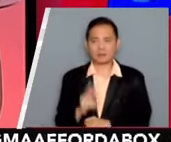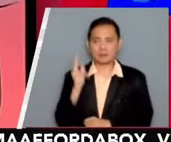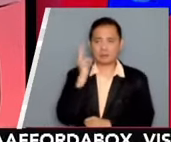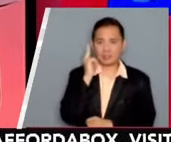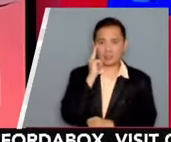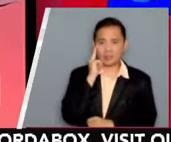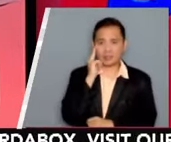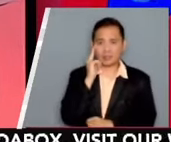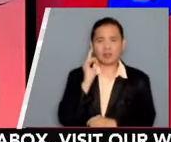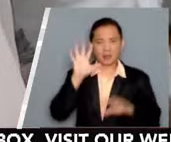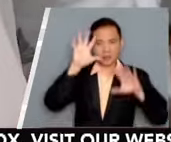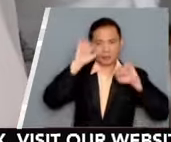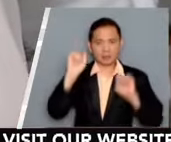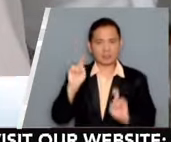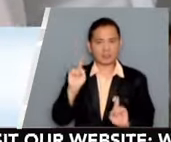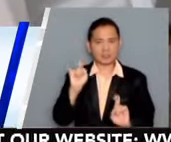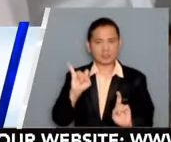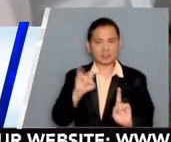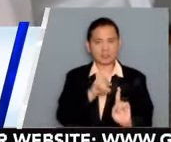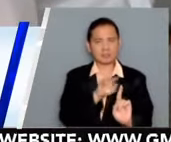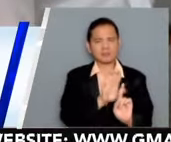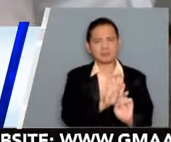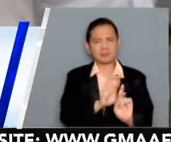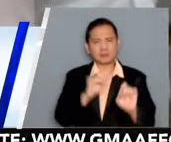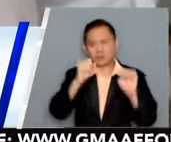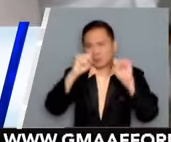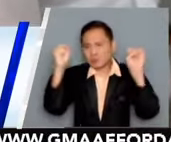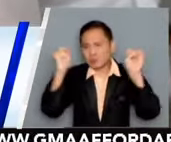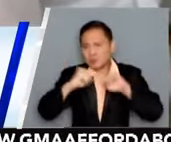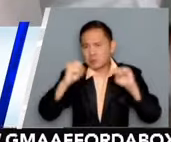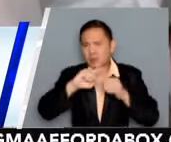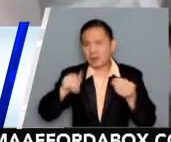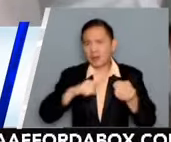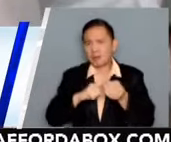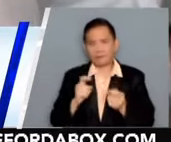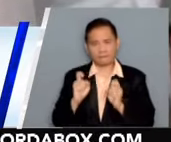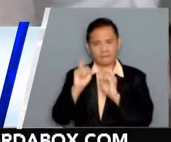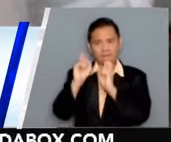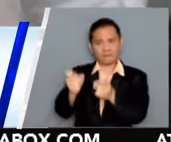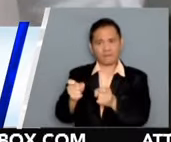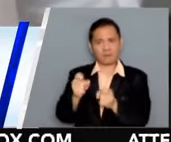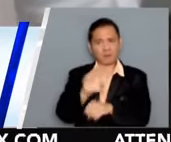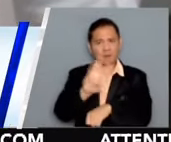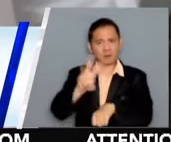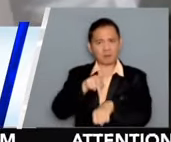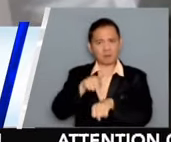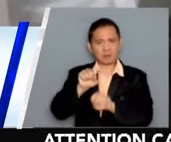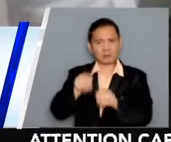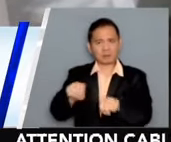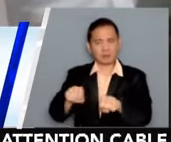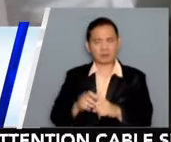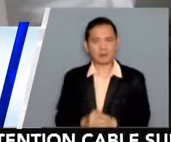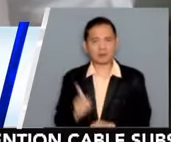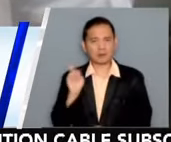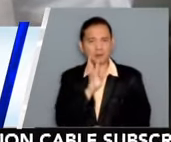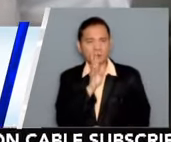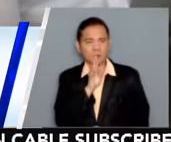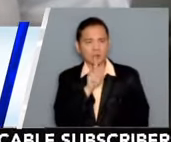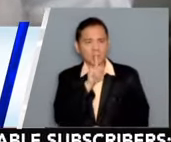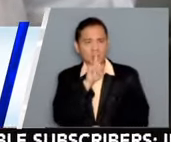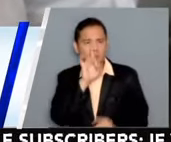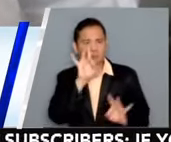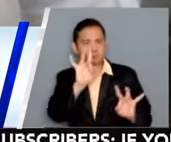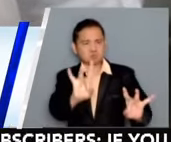Jinping. I am horrified by the idea that we have compromised through a